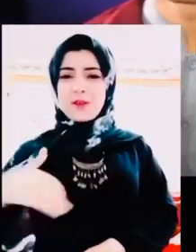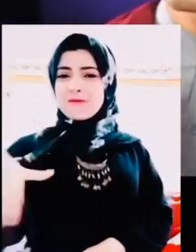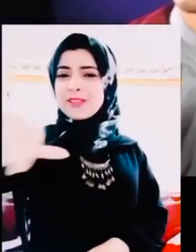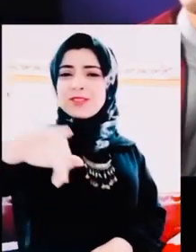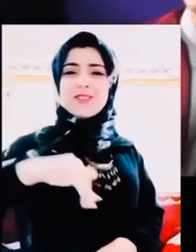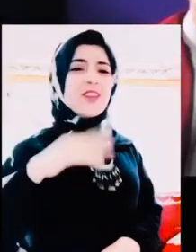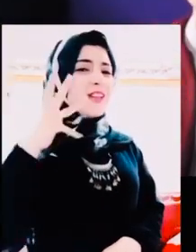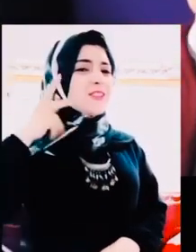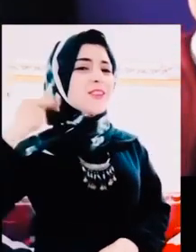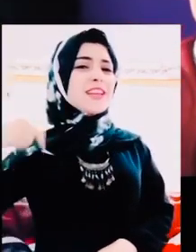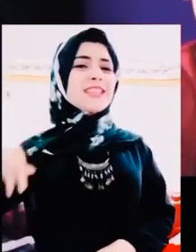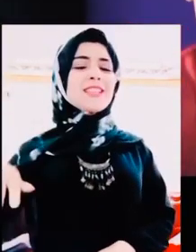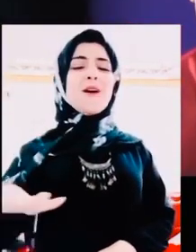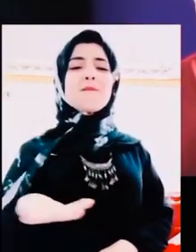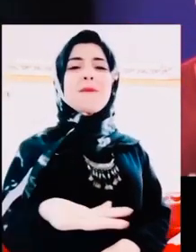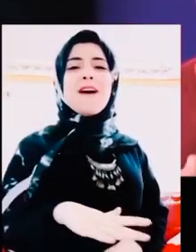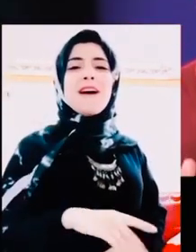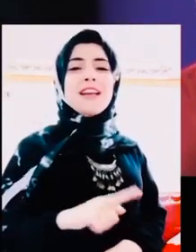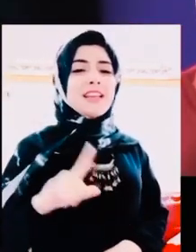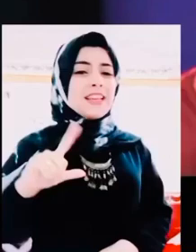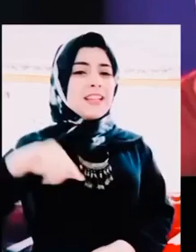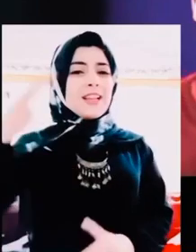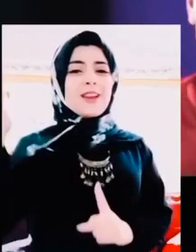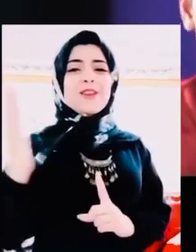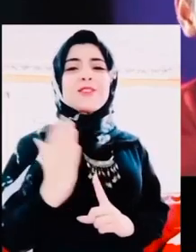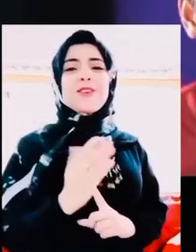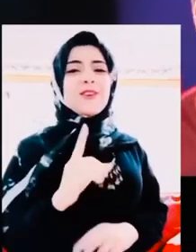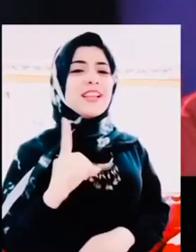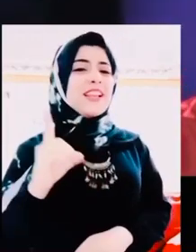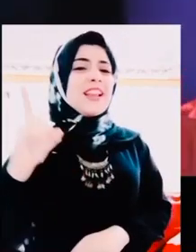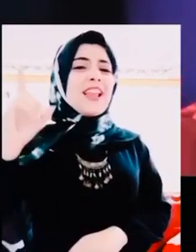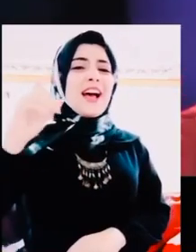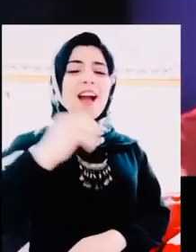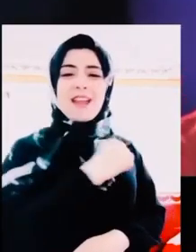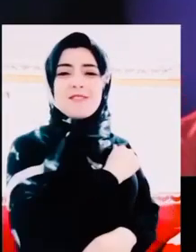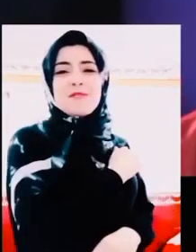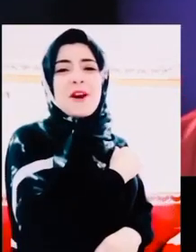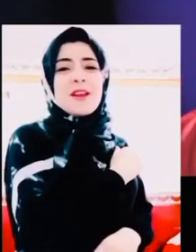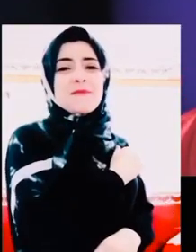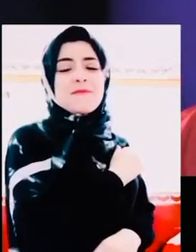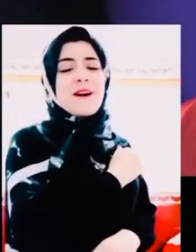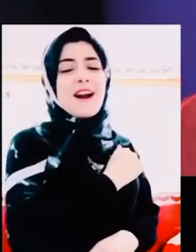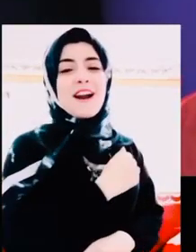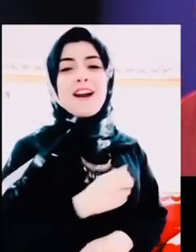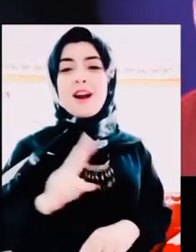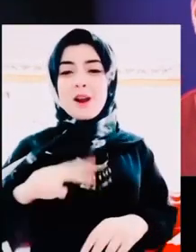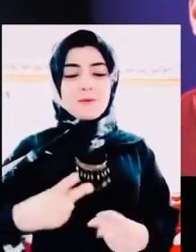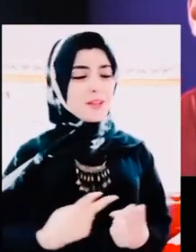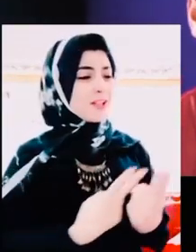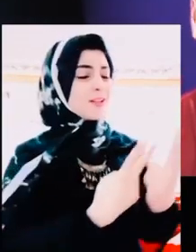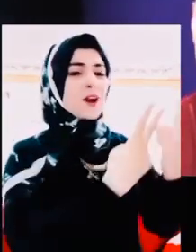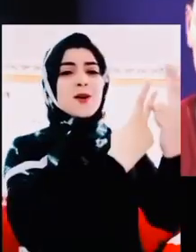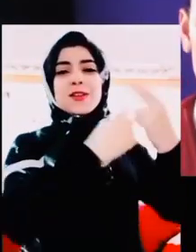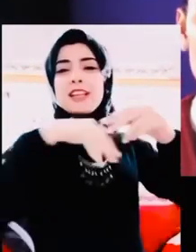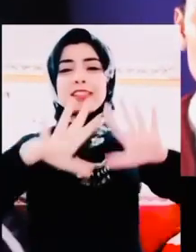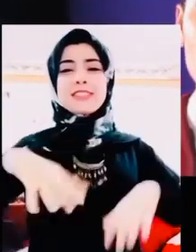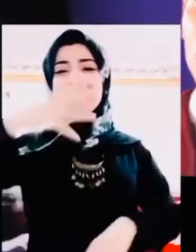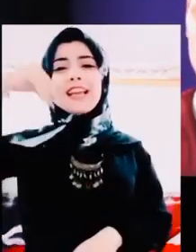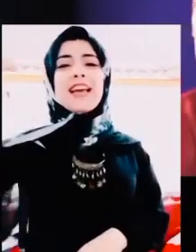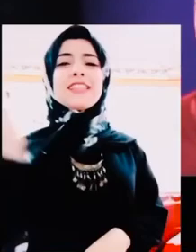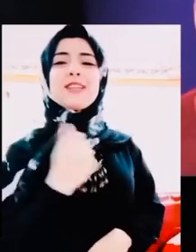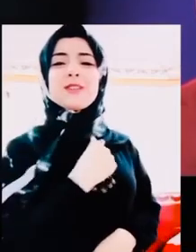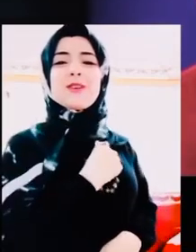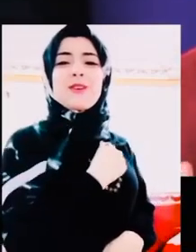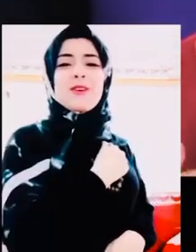عليه. يا طيبة جئتك صبا لرسول الله محبا،